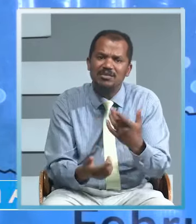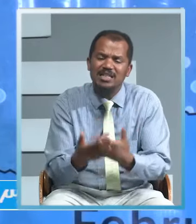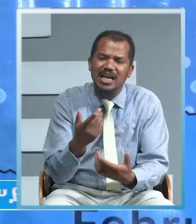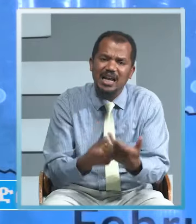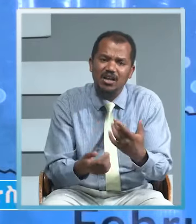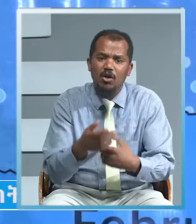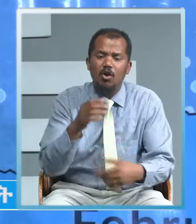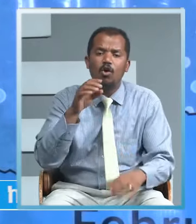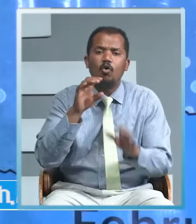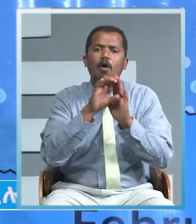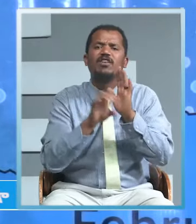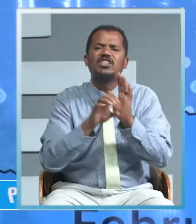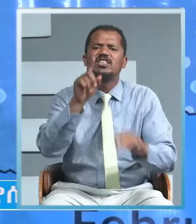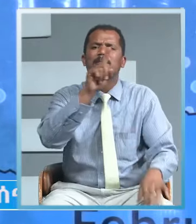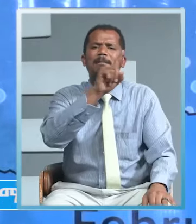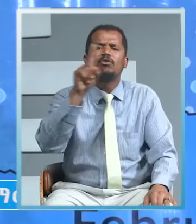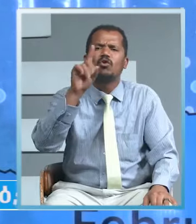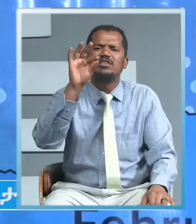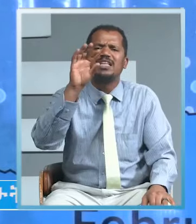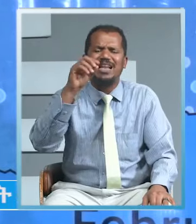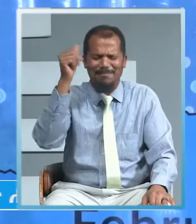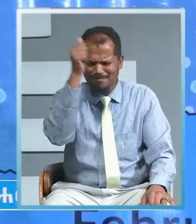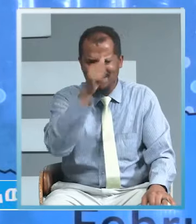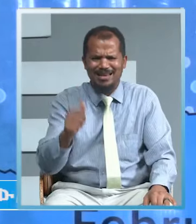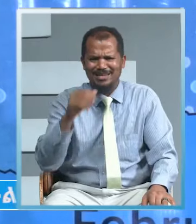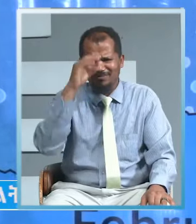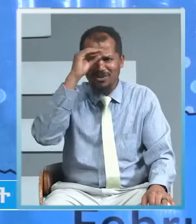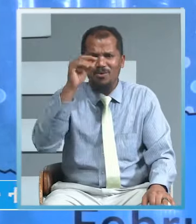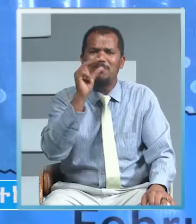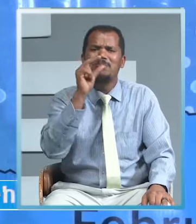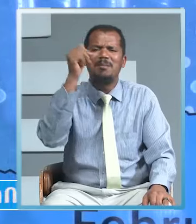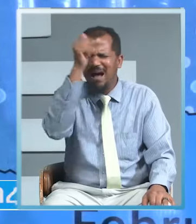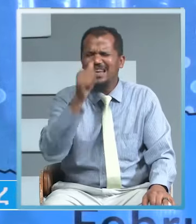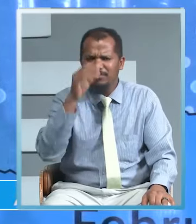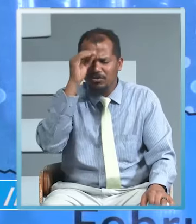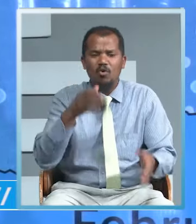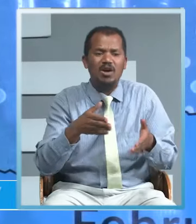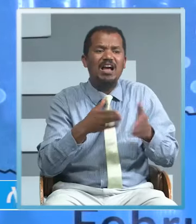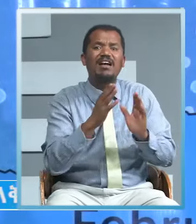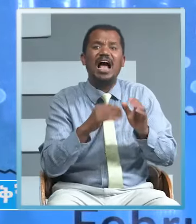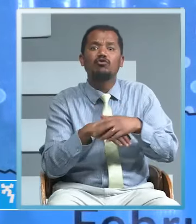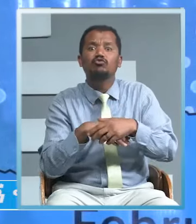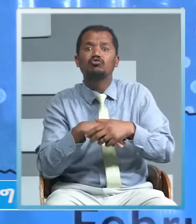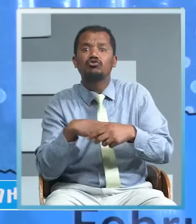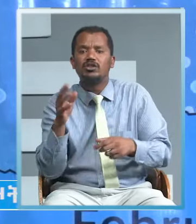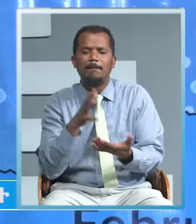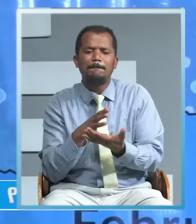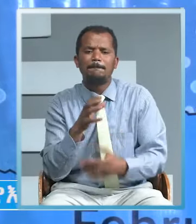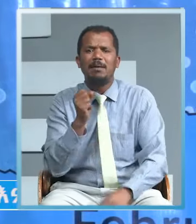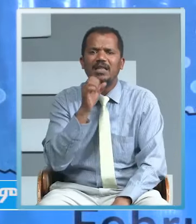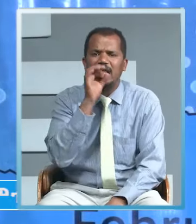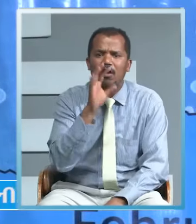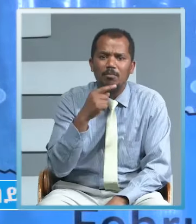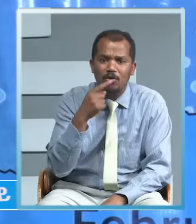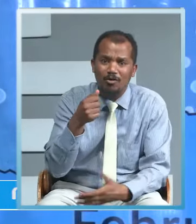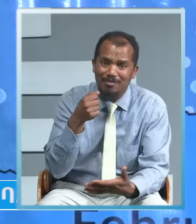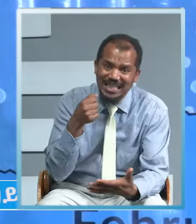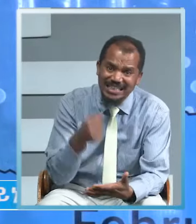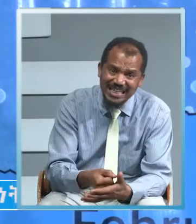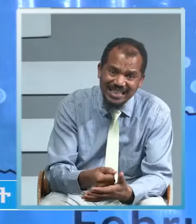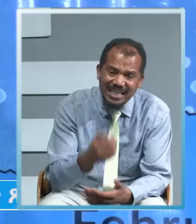እንደምንከራከርም ኮንቬንሽን 190 ማንንም ሰው በማንንም ሰው ካለፈቃዱ ውጪ መብት የለውም የሚለውን